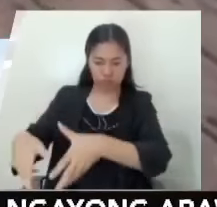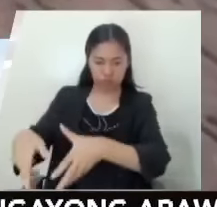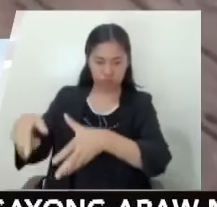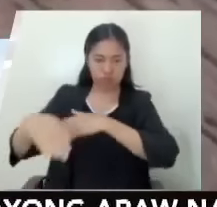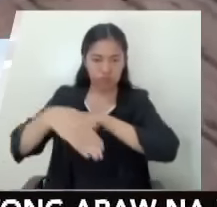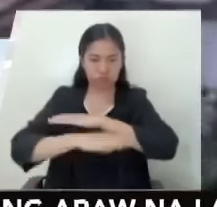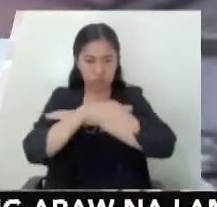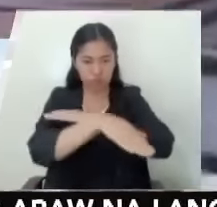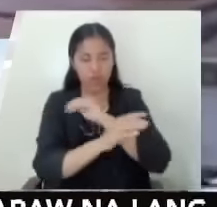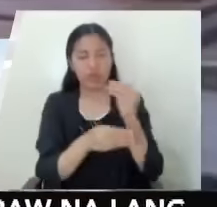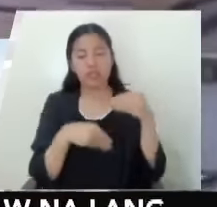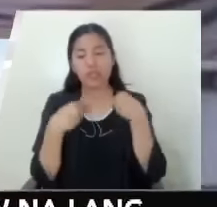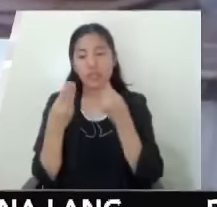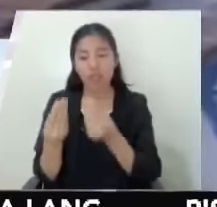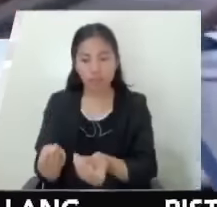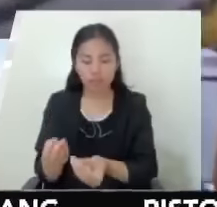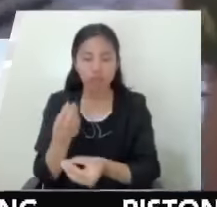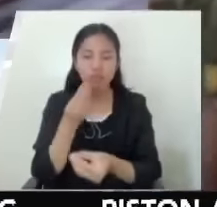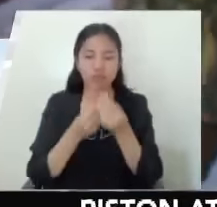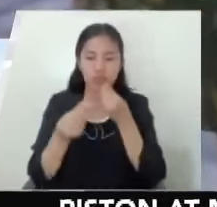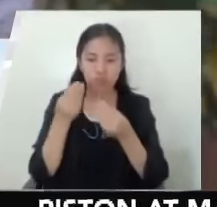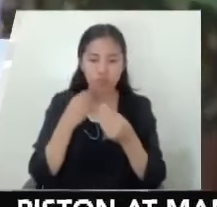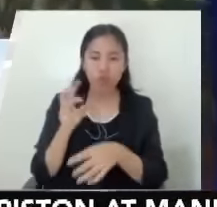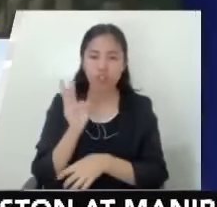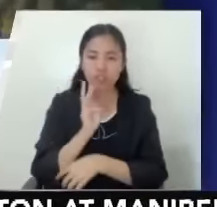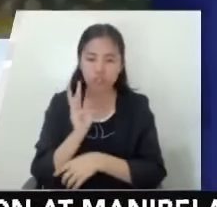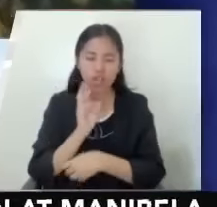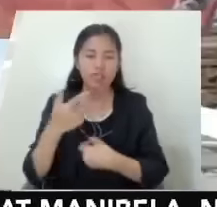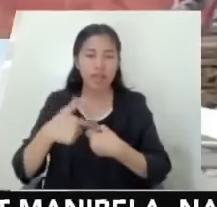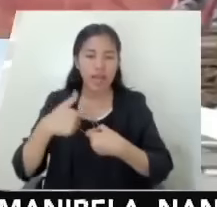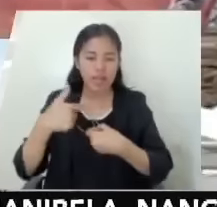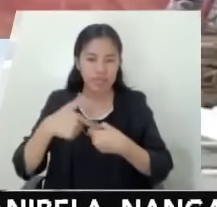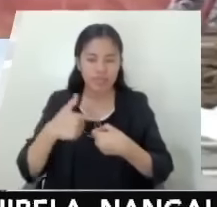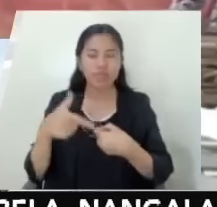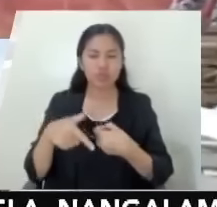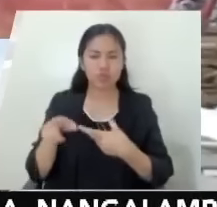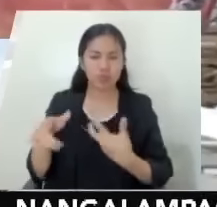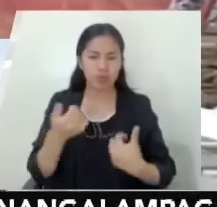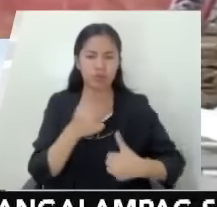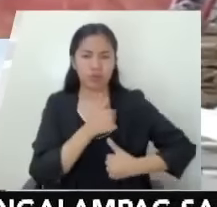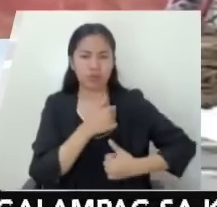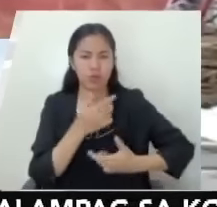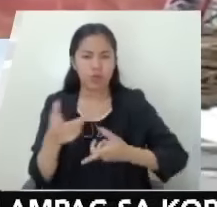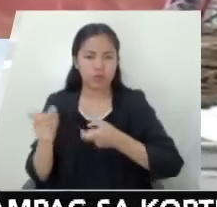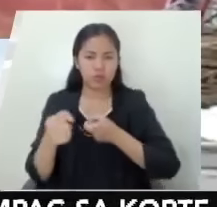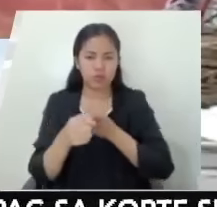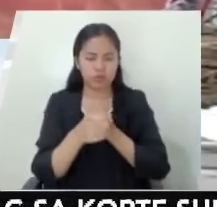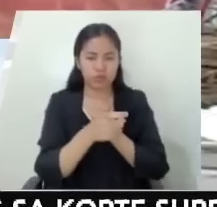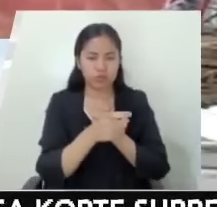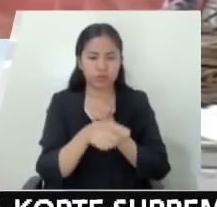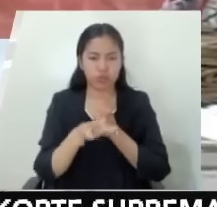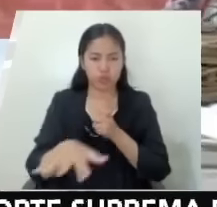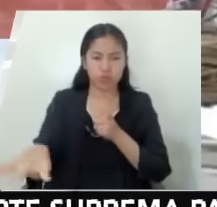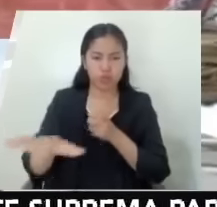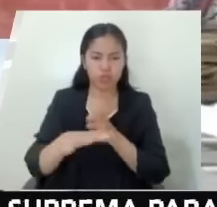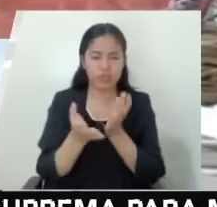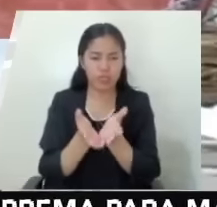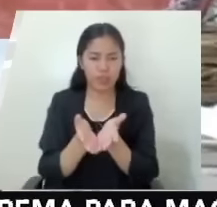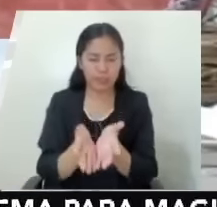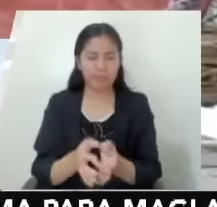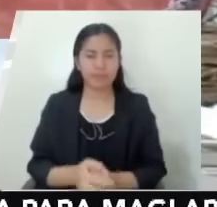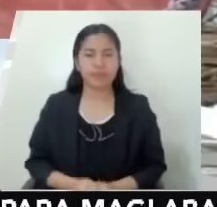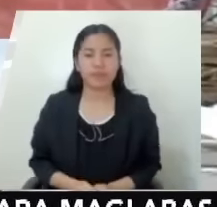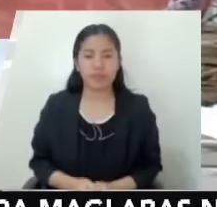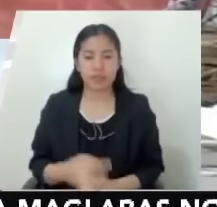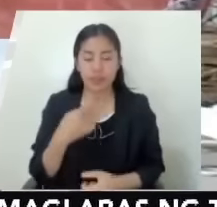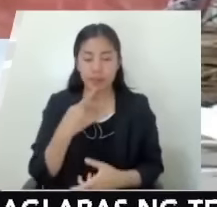mga Pilipinong mangingisda roon. Kahit kasi simula pa lang ng misyon, sinabi ng atin ito na nagtagumpay na sila sa anilay narrative battle laban